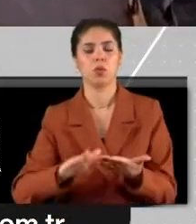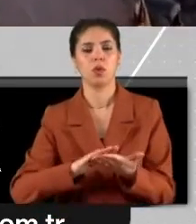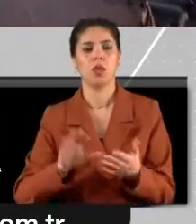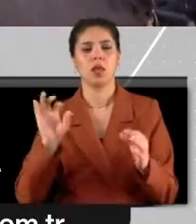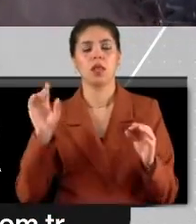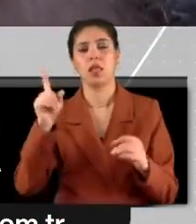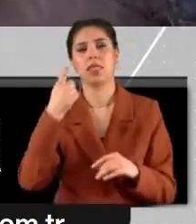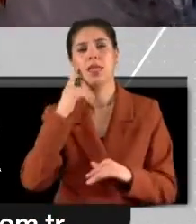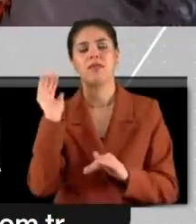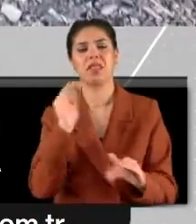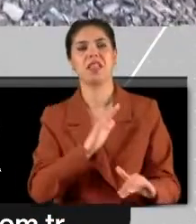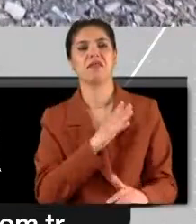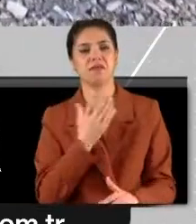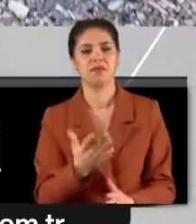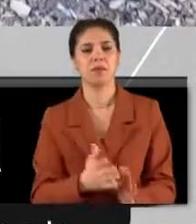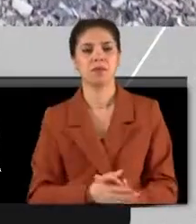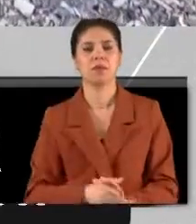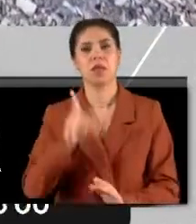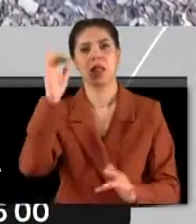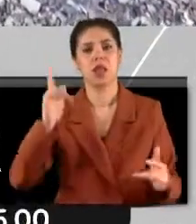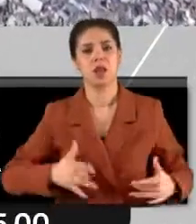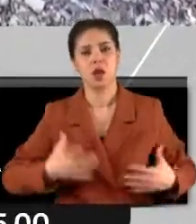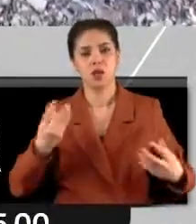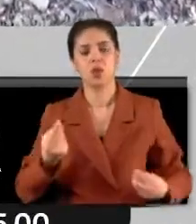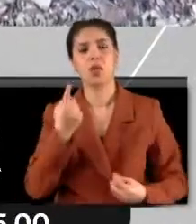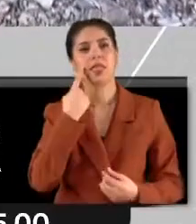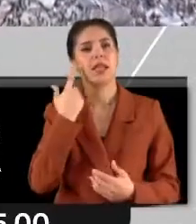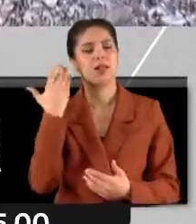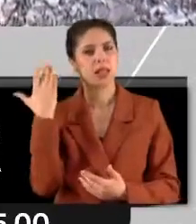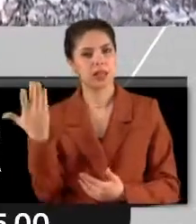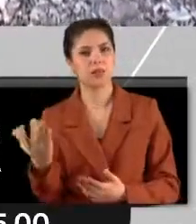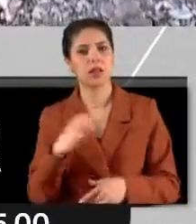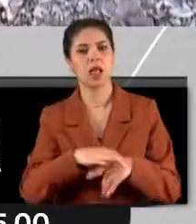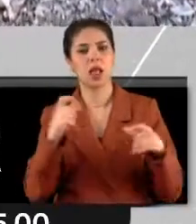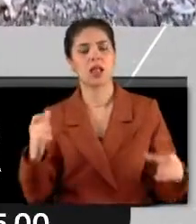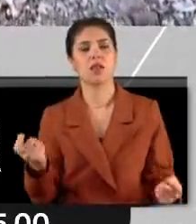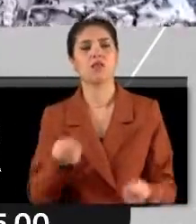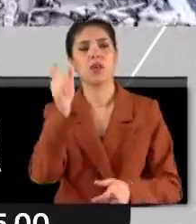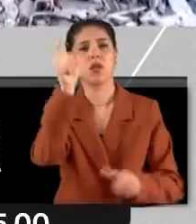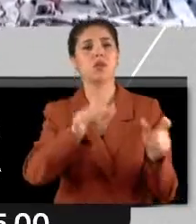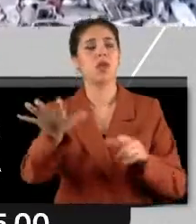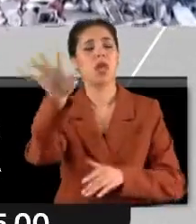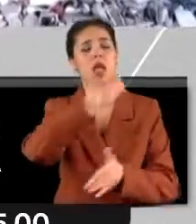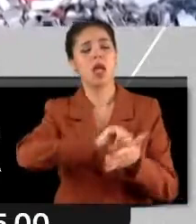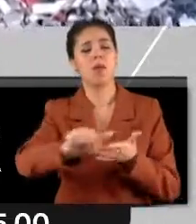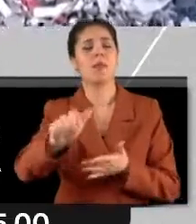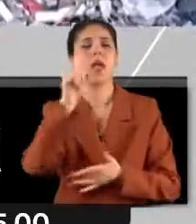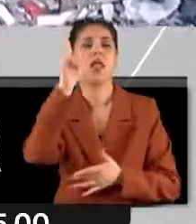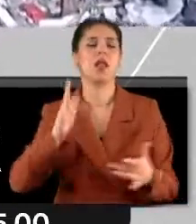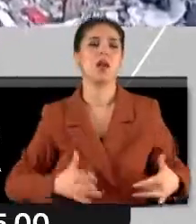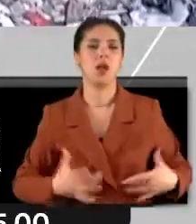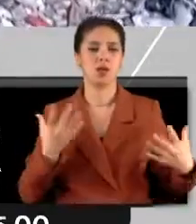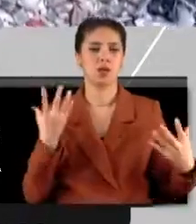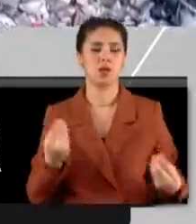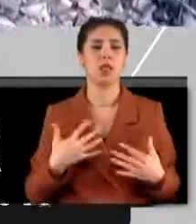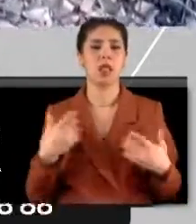devletin elinde zaten, evet, üzerinizde olacaktır. Son Allah razı olsun devletimizden de, hastanedeki görevlilerden, bütün görevlilerden. Sağlık